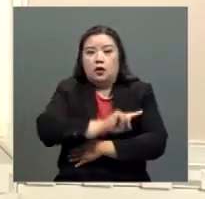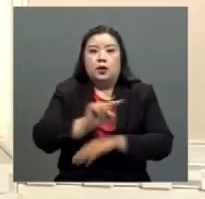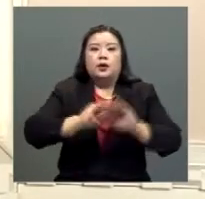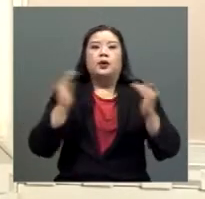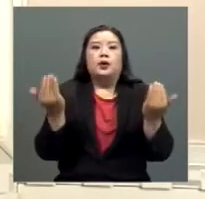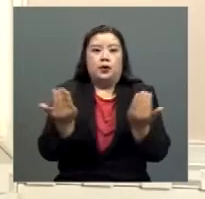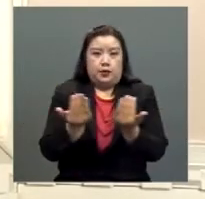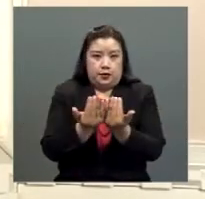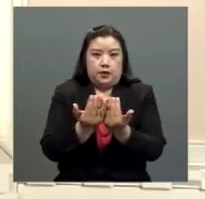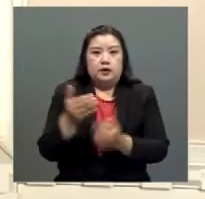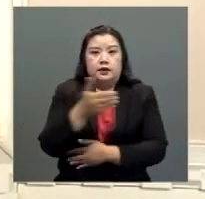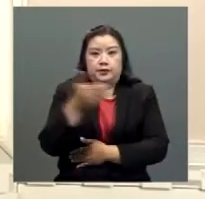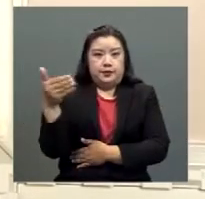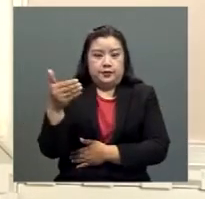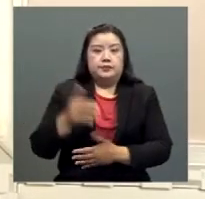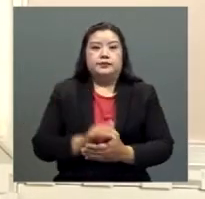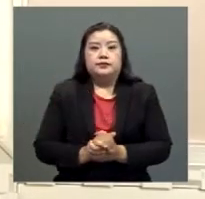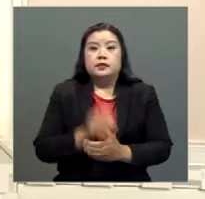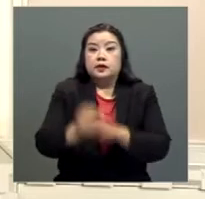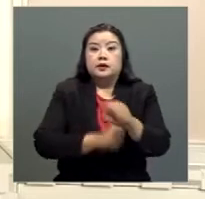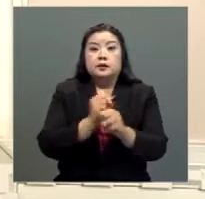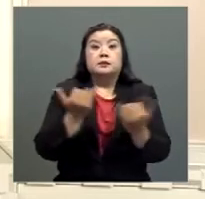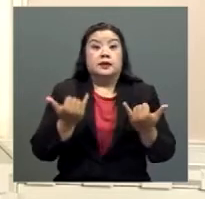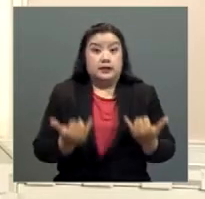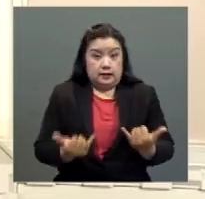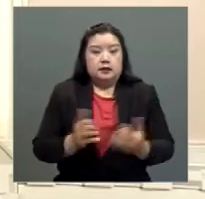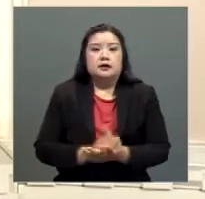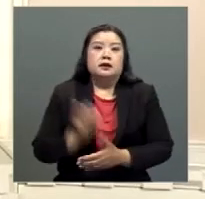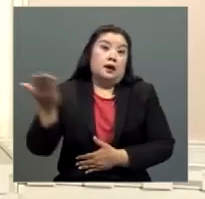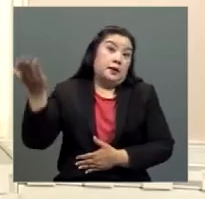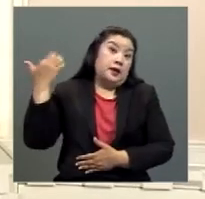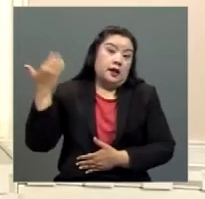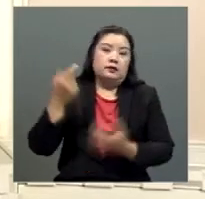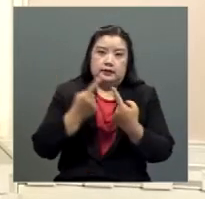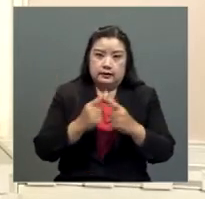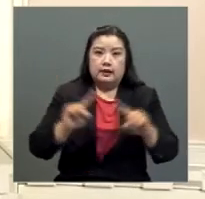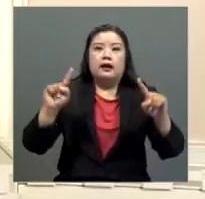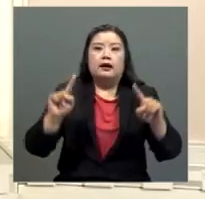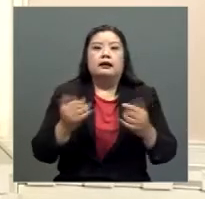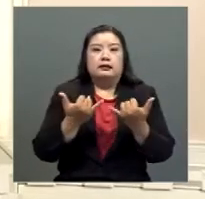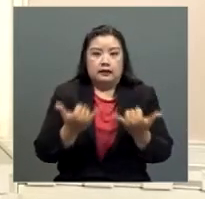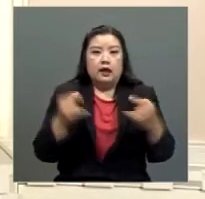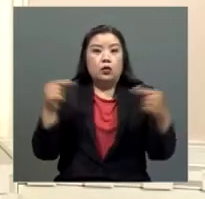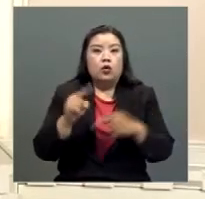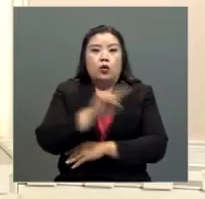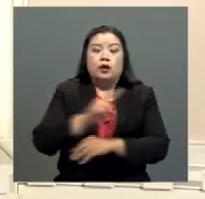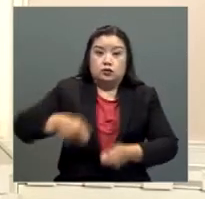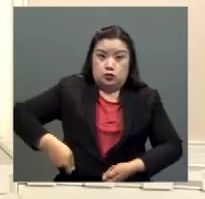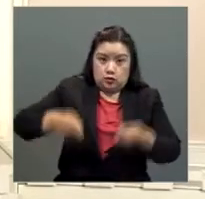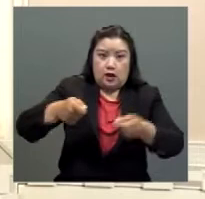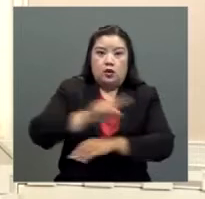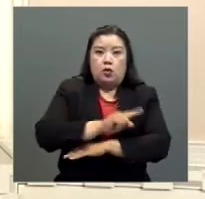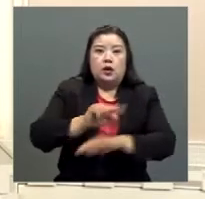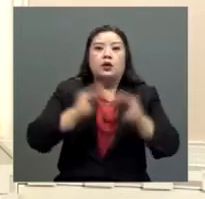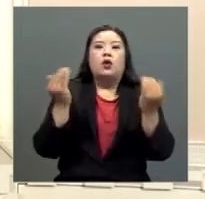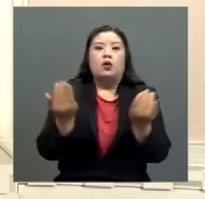ญเป็นอย่างยิ่งถึงแม้ว่าปีนี้นั้นจะแตกต่างไปจากทุกปีที่ผ่านมาแต่ก็ยังเป็นวันสงกรานต์และวันครอบครัวที่มีความ